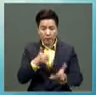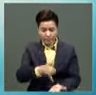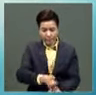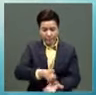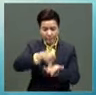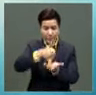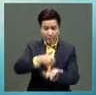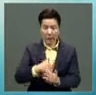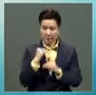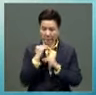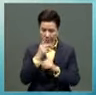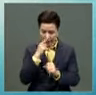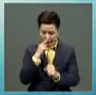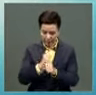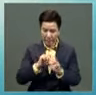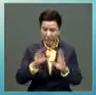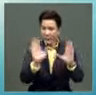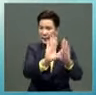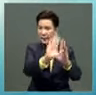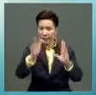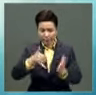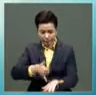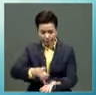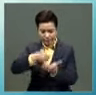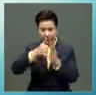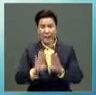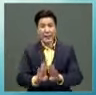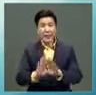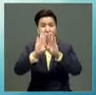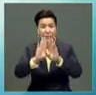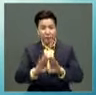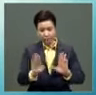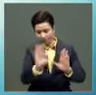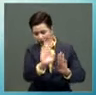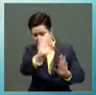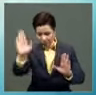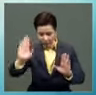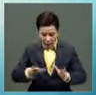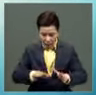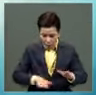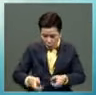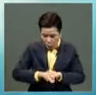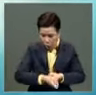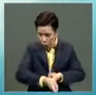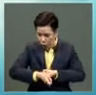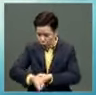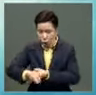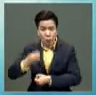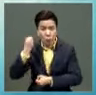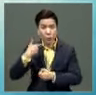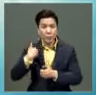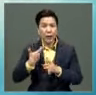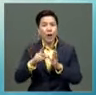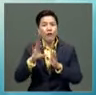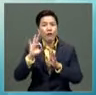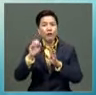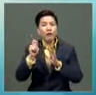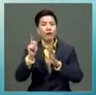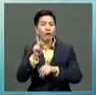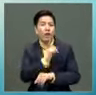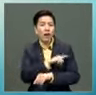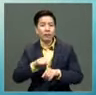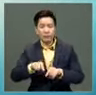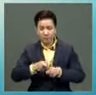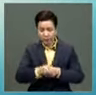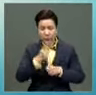ฟต์ทำความสะอาดลิฟต์ทุกตัวด้วยแอลกอฮอล์และถูพื้นทุกวันด้วยน้ำยาฟอกขาวลูกบ้าน